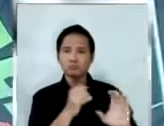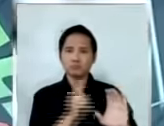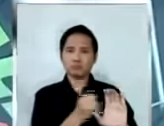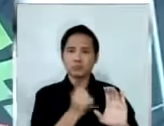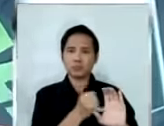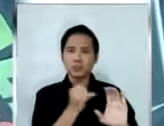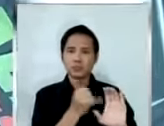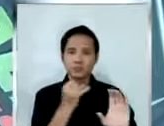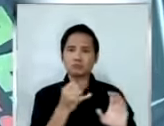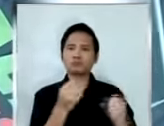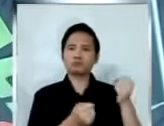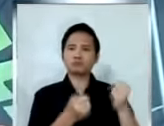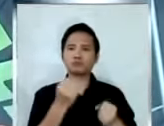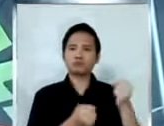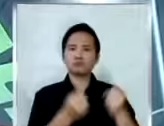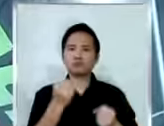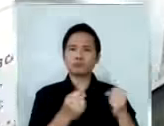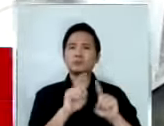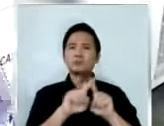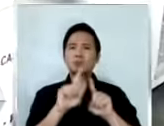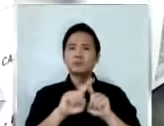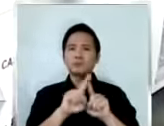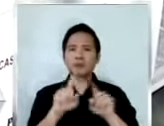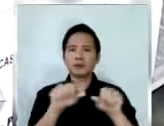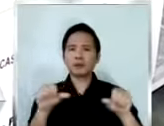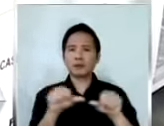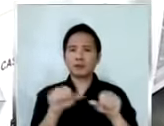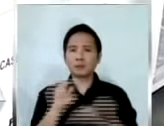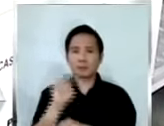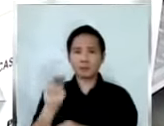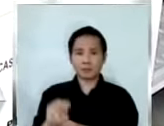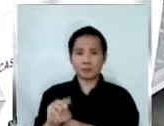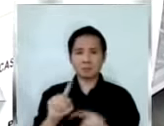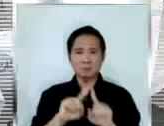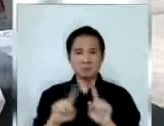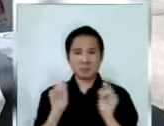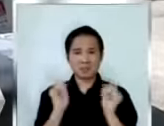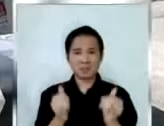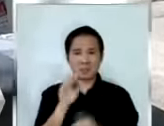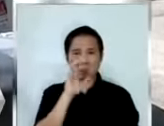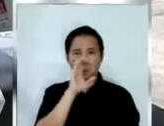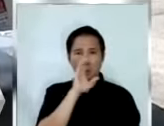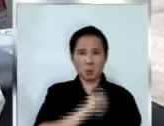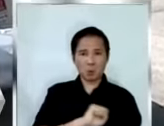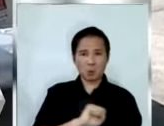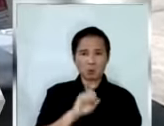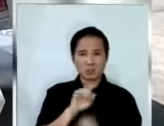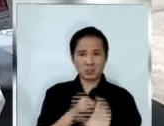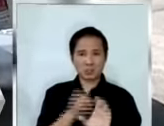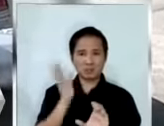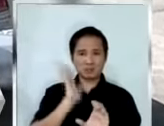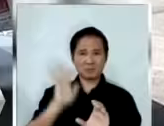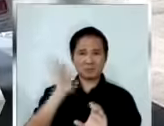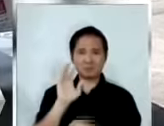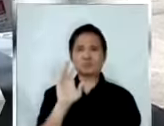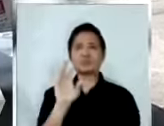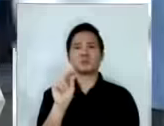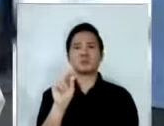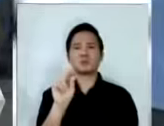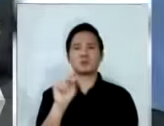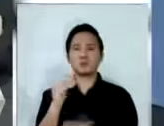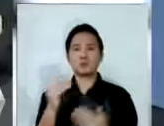Manila. Pero hindi ito yung mga klase ng jeep na naging bahagi na ng kultura ng Metro Manila, kundi yung mga tinatawag na modern